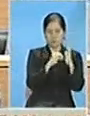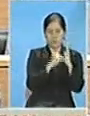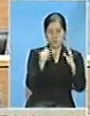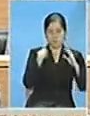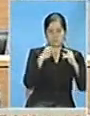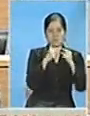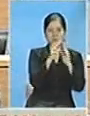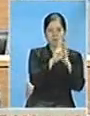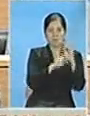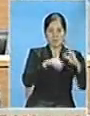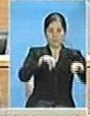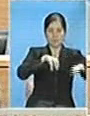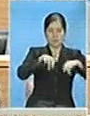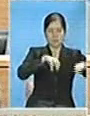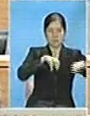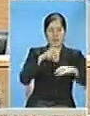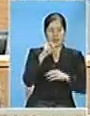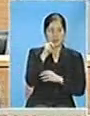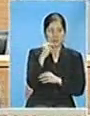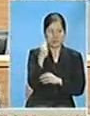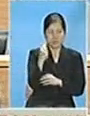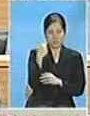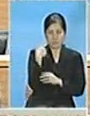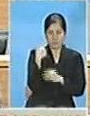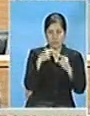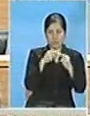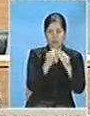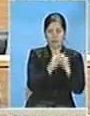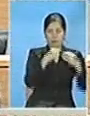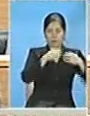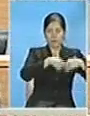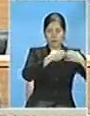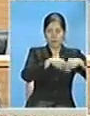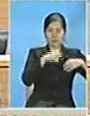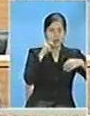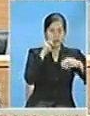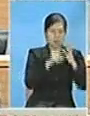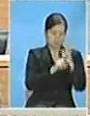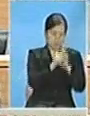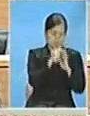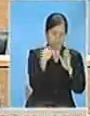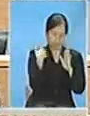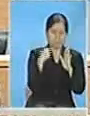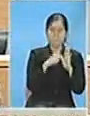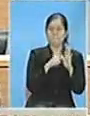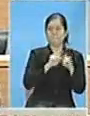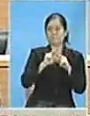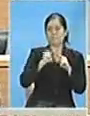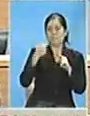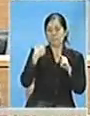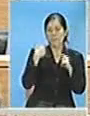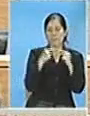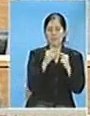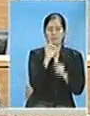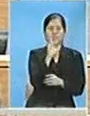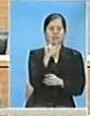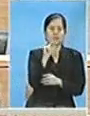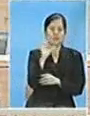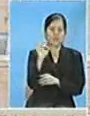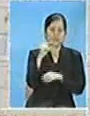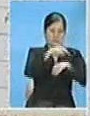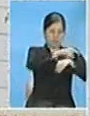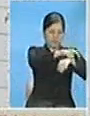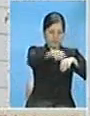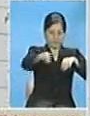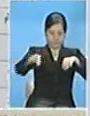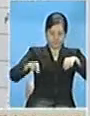บจัดการน้ำที่ดีเรามีสถานีนะครับวัดน้ำ พอสมควรแล้วล่ะ จบแล้วครับท่านประธานจบแล้วครับ128แห่งมากกว่า